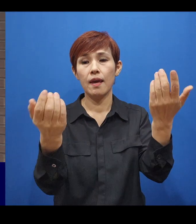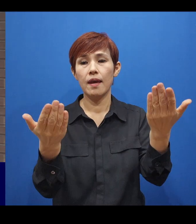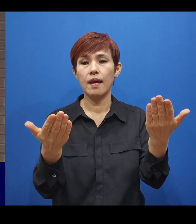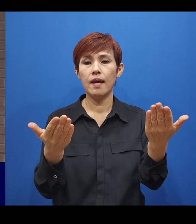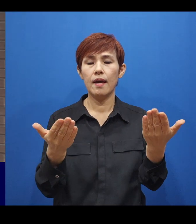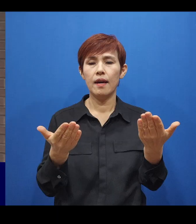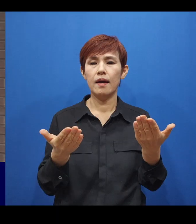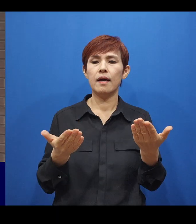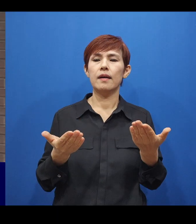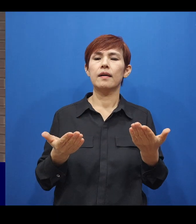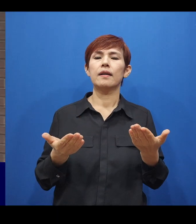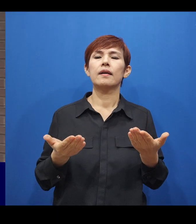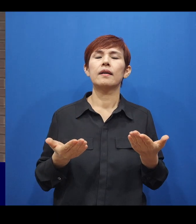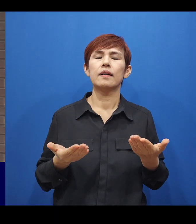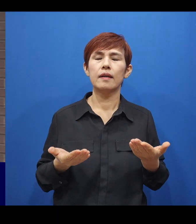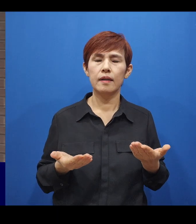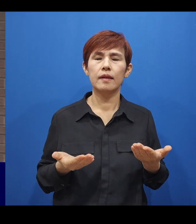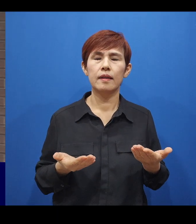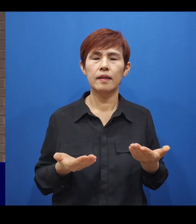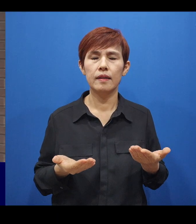고치시네.